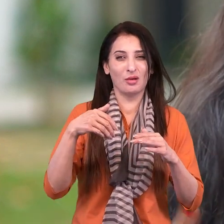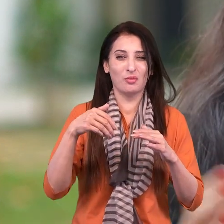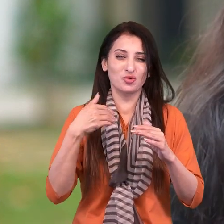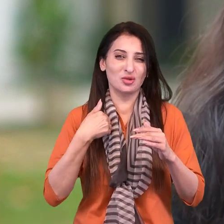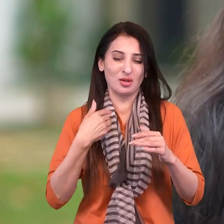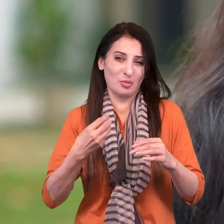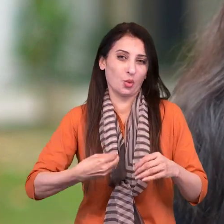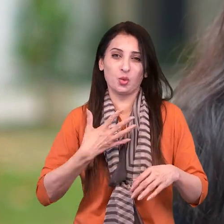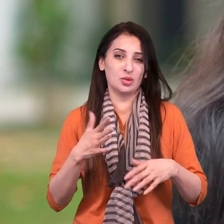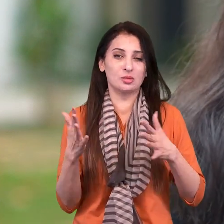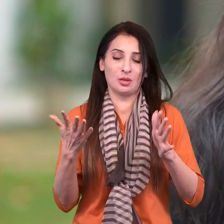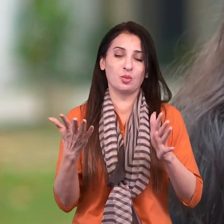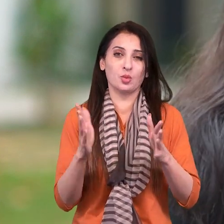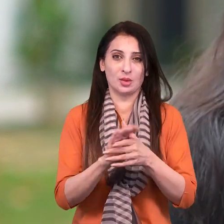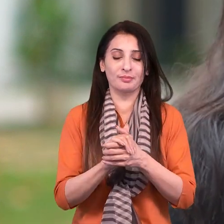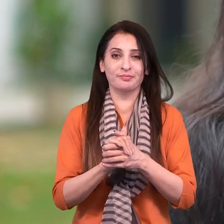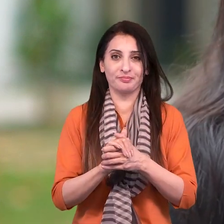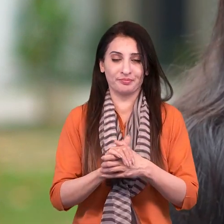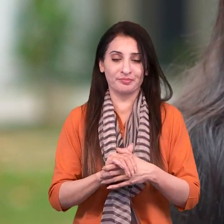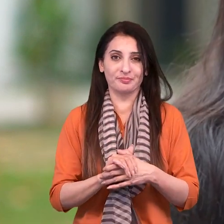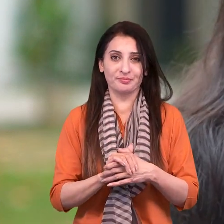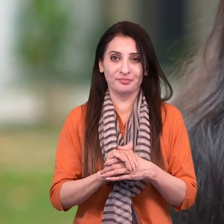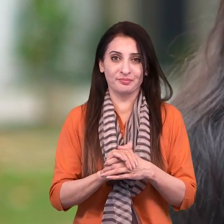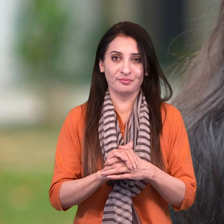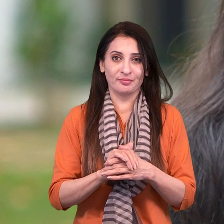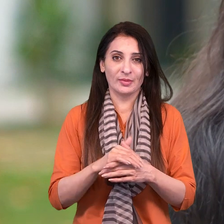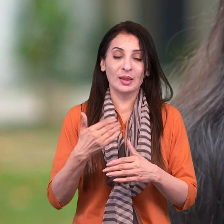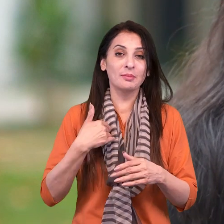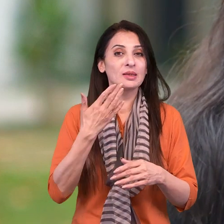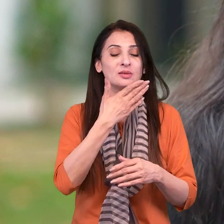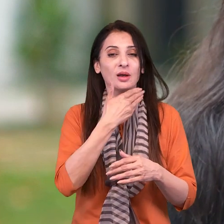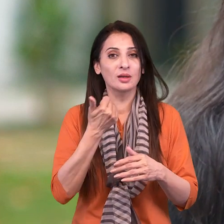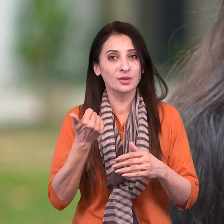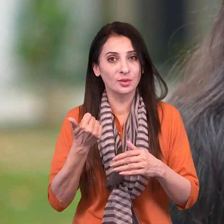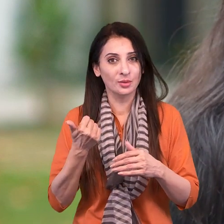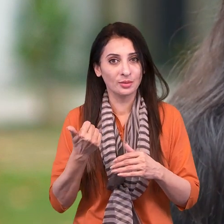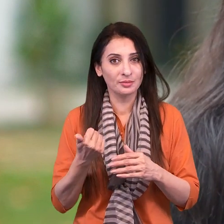पीस और कंटेंट अपने ब्रांड से नहीं मिल सकता. आई वॉन्ट टू डू